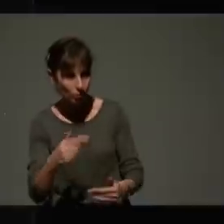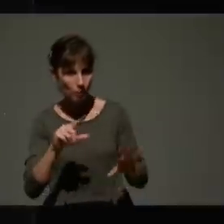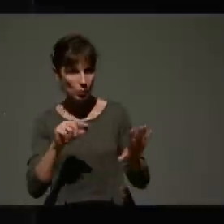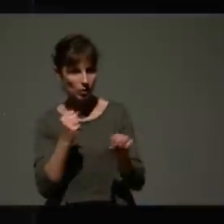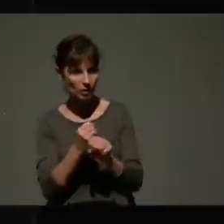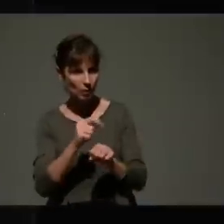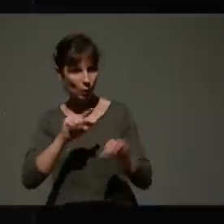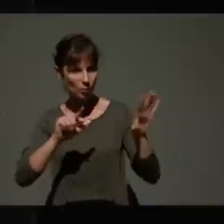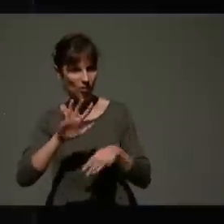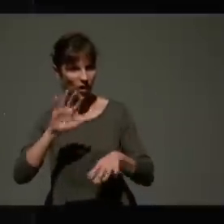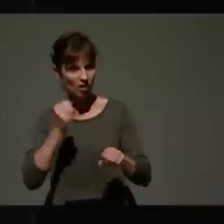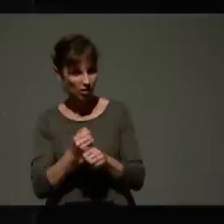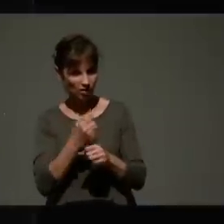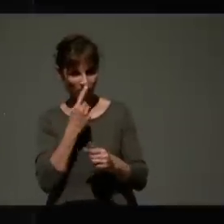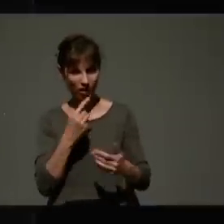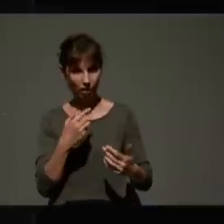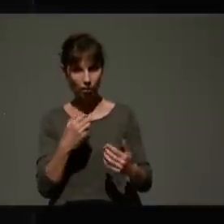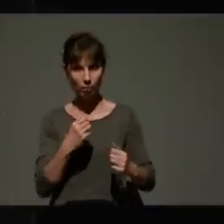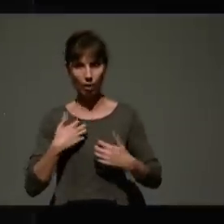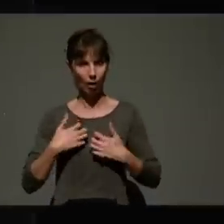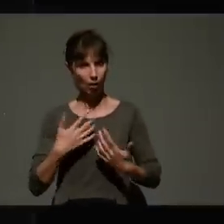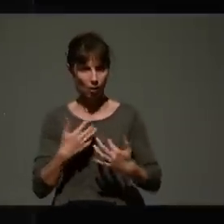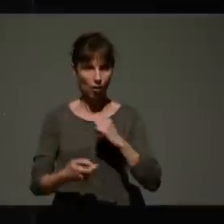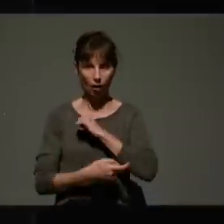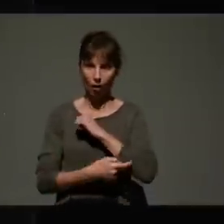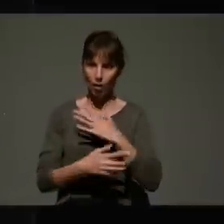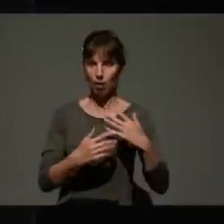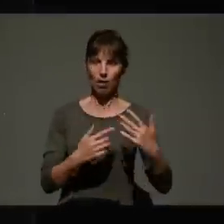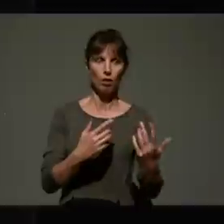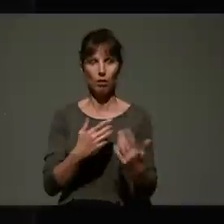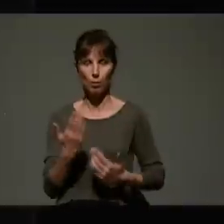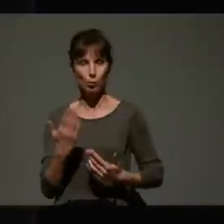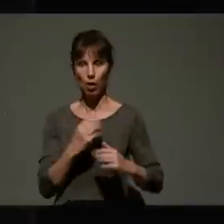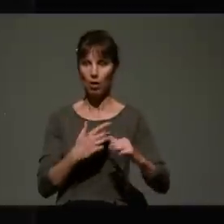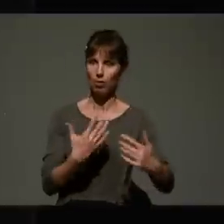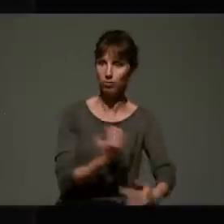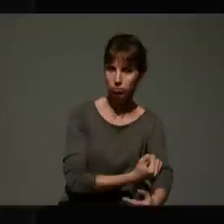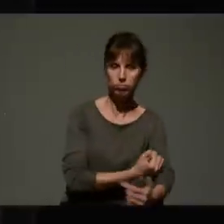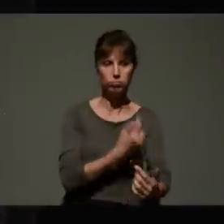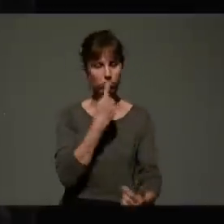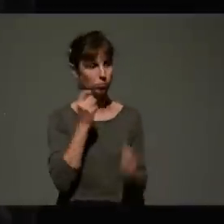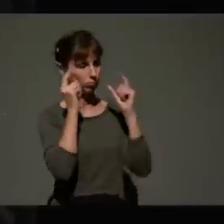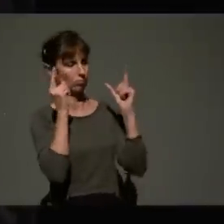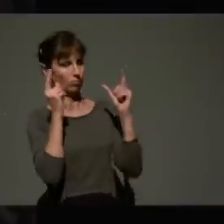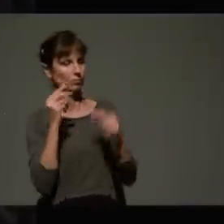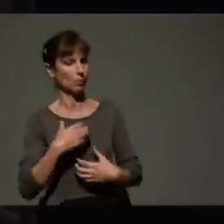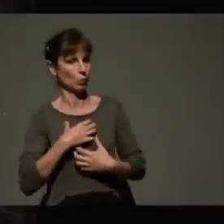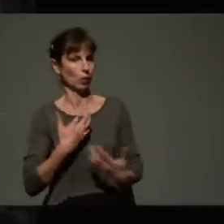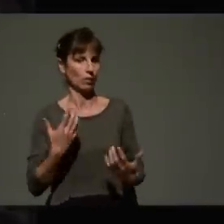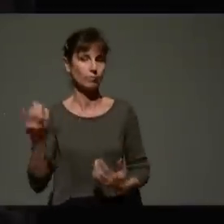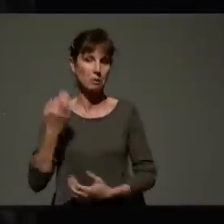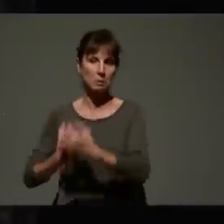ans ou 75 ans, on a encore besoin de se shooter pour se prouver qu'on est capable de quelque chose, ça interpelle. Et puis, je